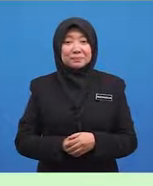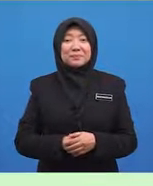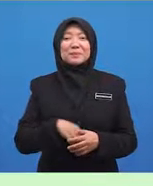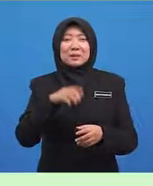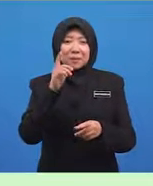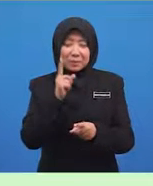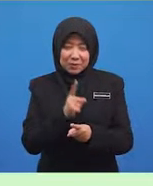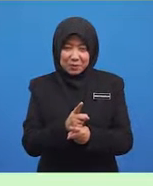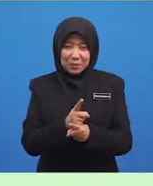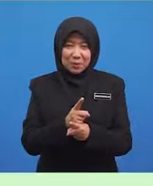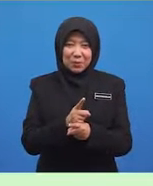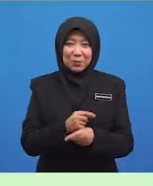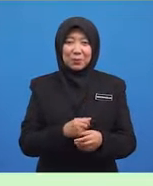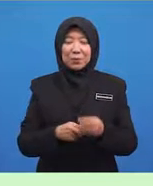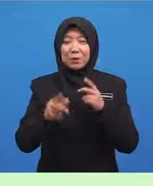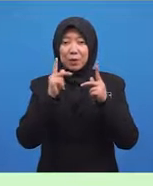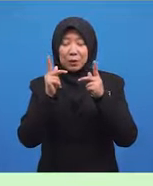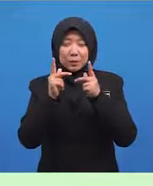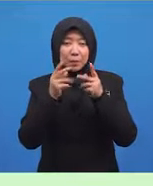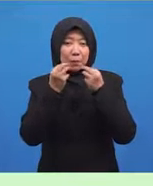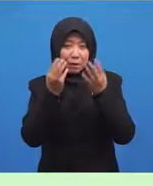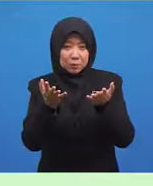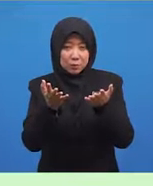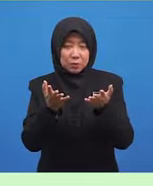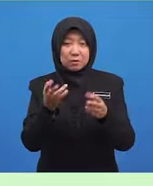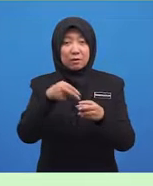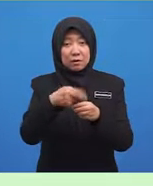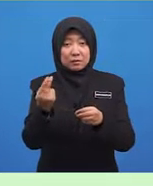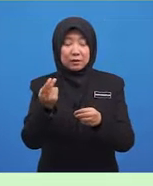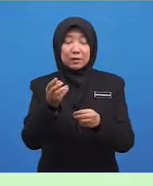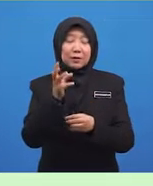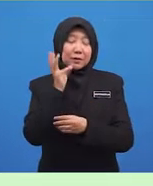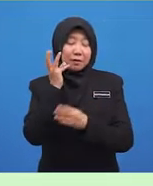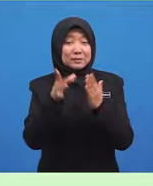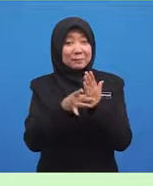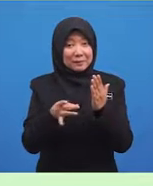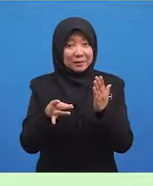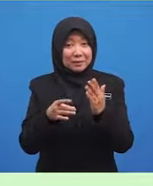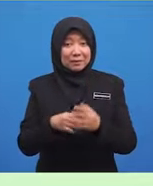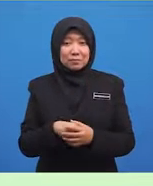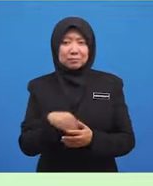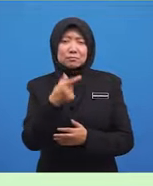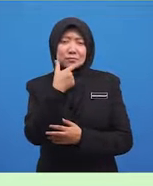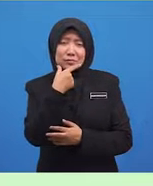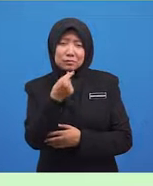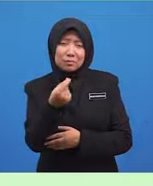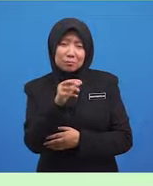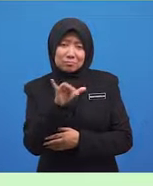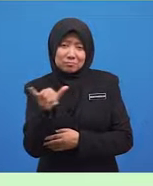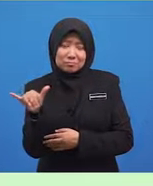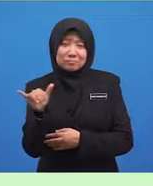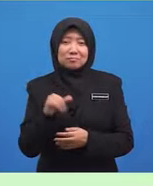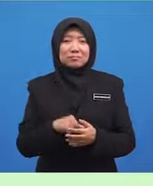Ya, betul. Kata majmuk yang terhasil ialah nasi minyak. Sedap sungguh nasi minyak,